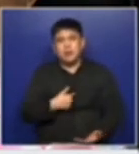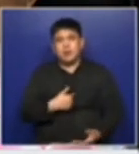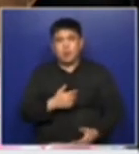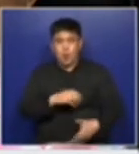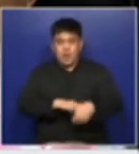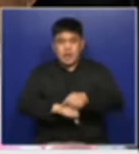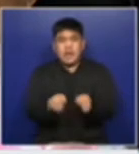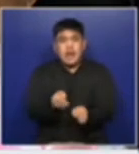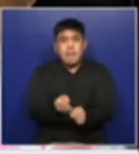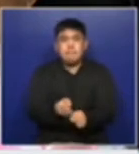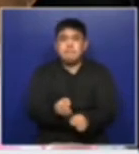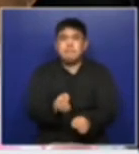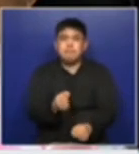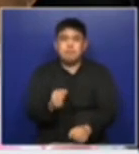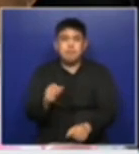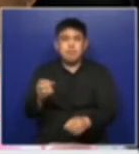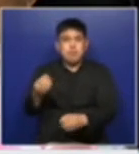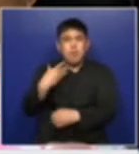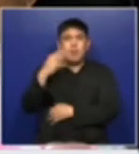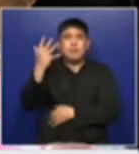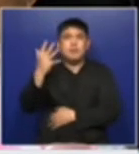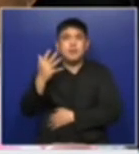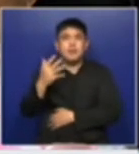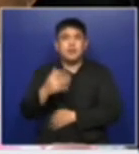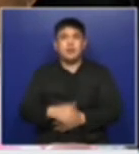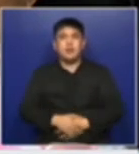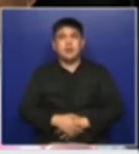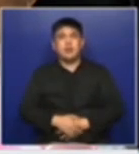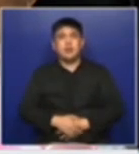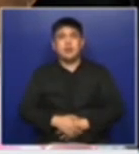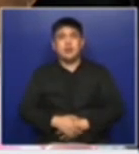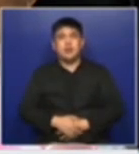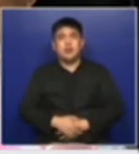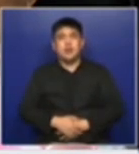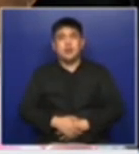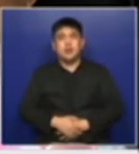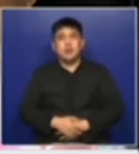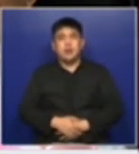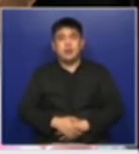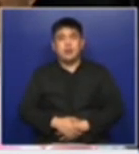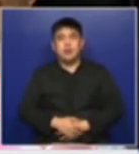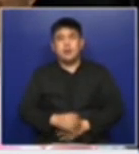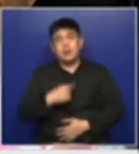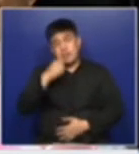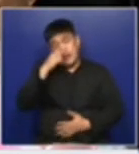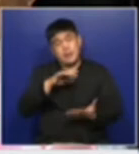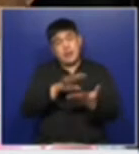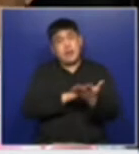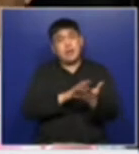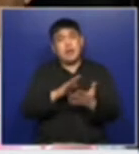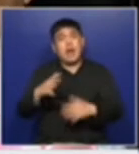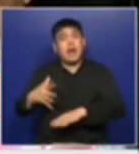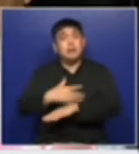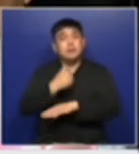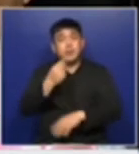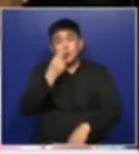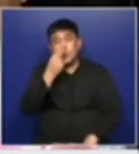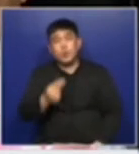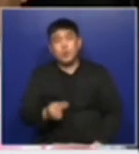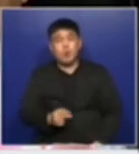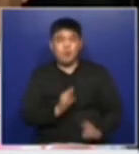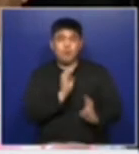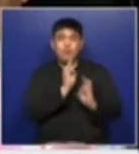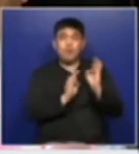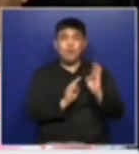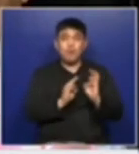อกกับท่านเองอ่ะมันจะไปรูปประเทศได้ยังไงครับปฏิรูปการเมืองดูฝุ่นและหยดน้